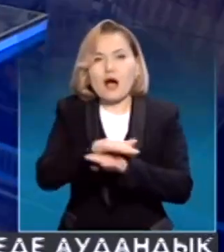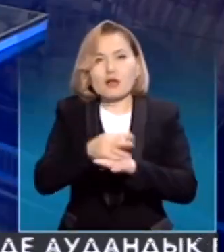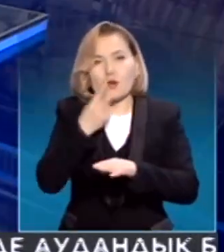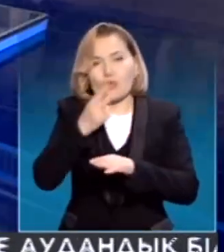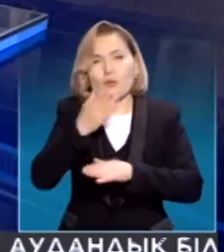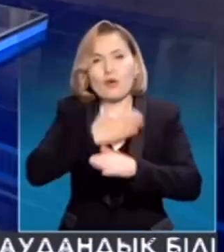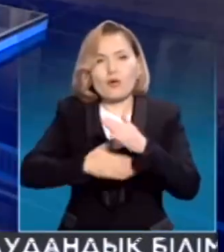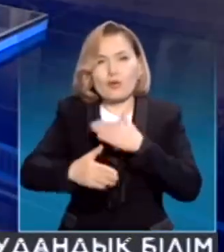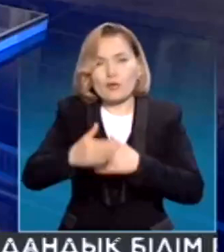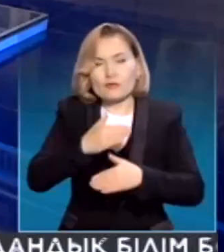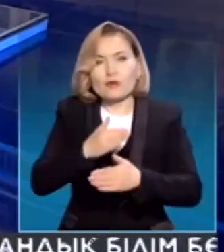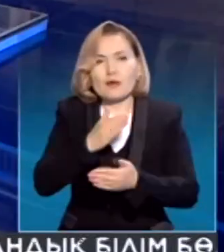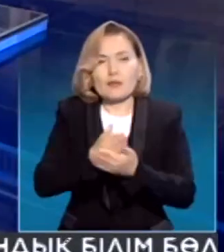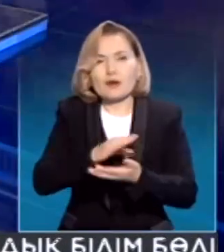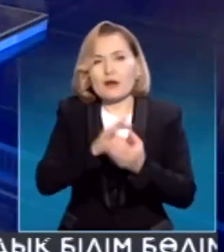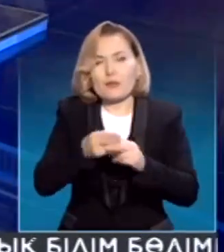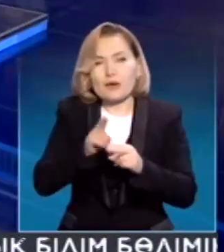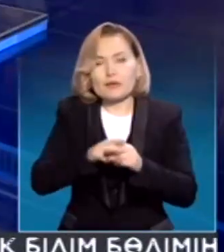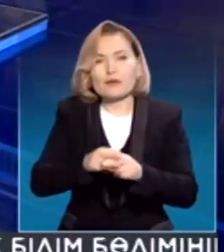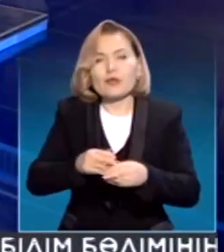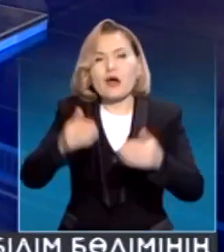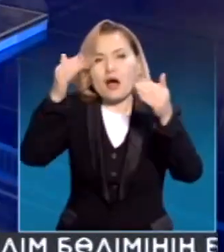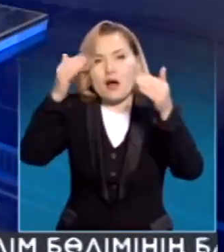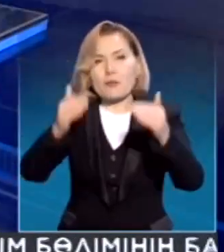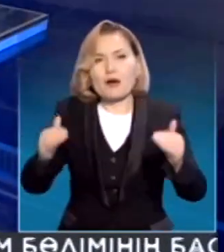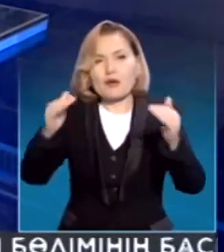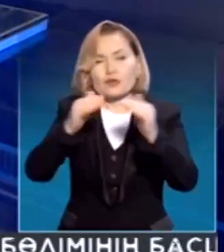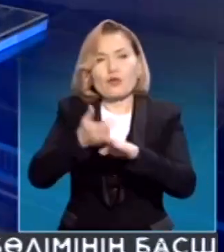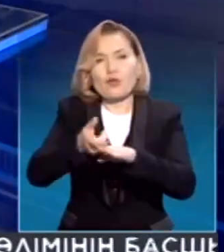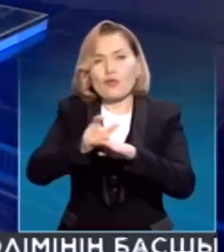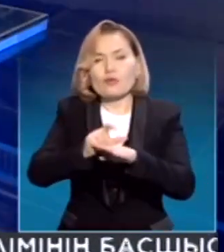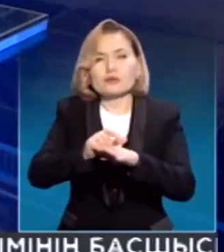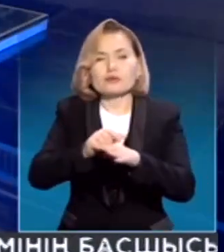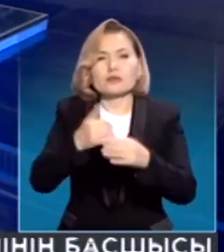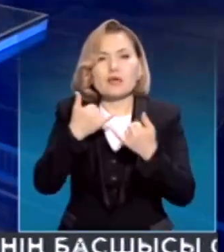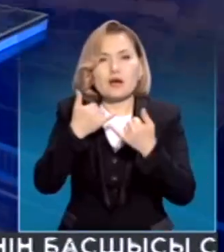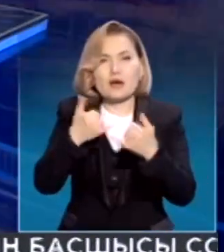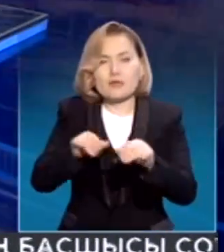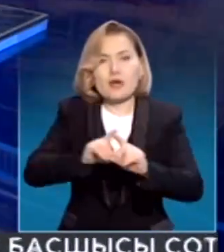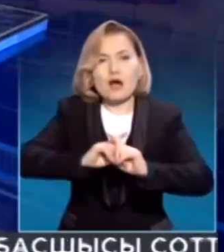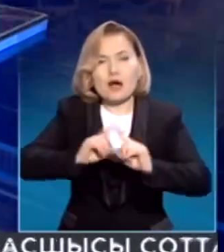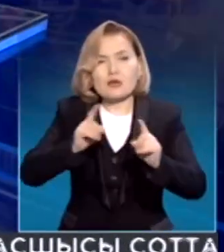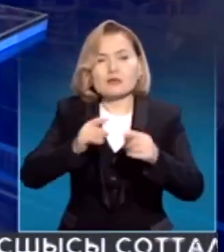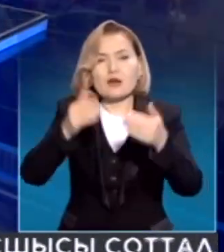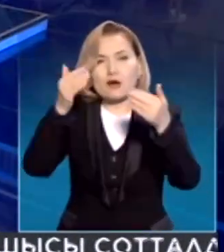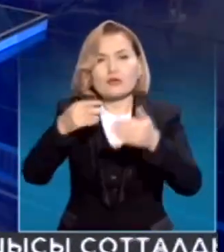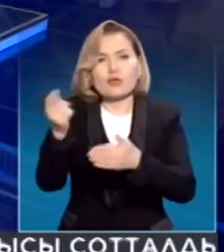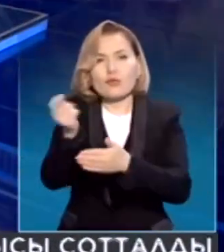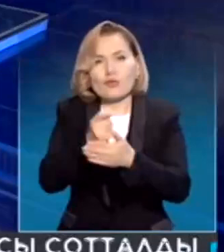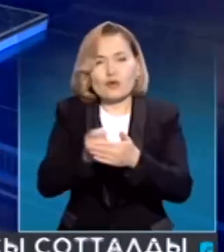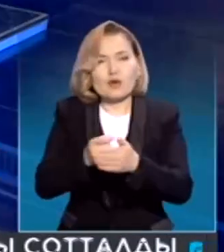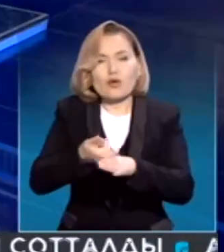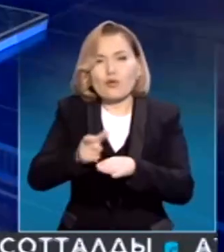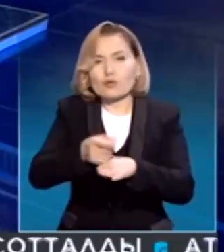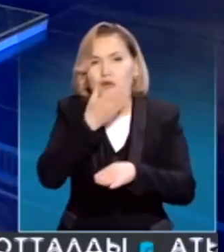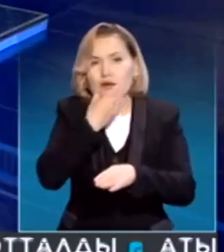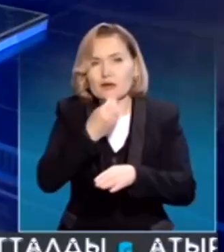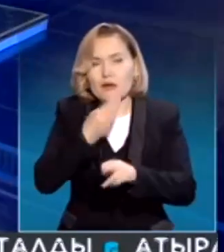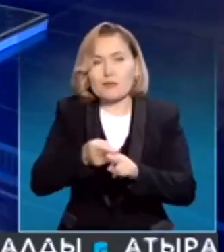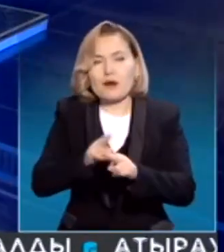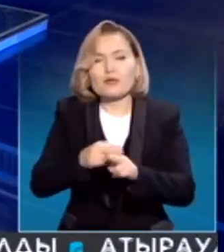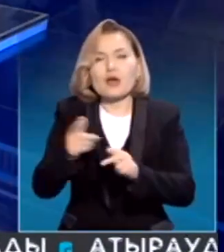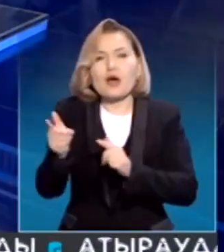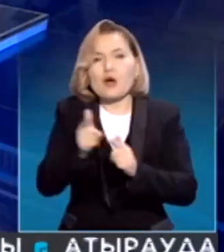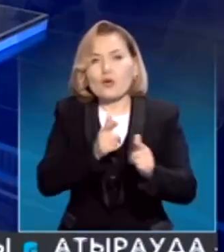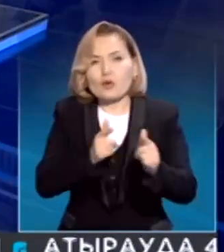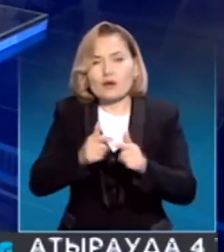тұрғындар. Зәулім ғимараттардың бүйіріне бейнеленген таңға жайып суреттерді көптеп салудың мақсаты неде? Өнер туындысын әзірлеуге